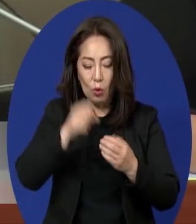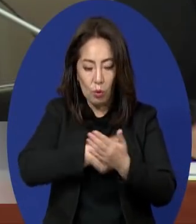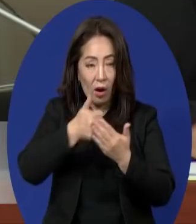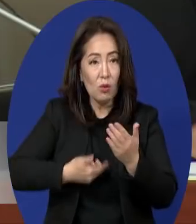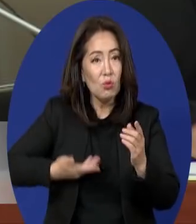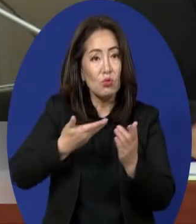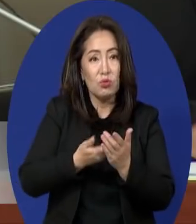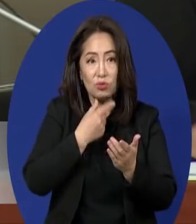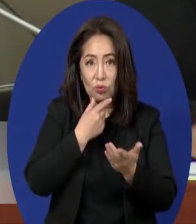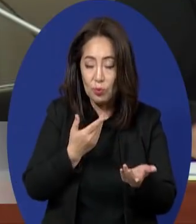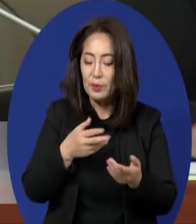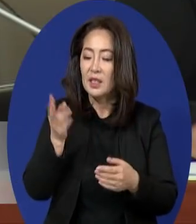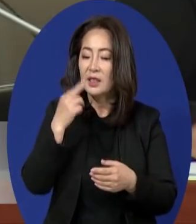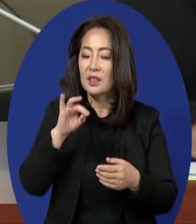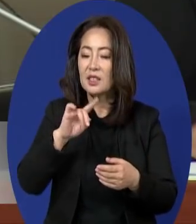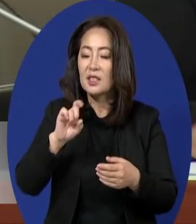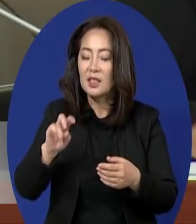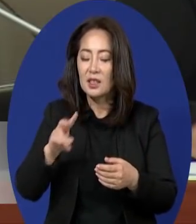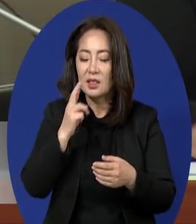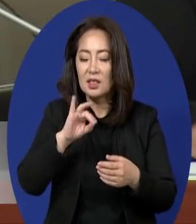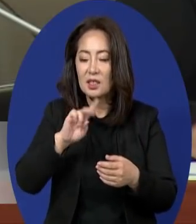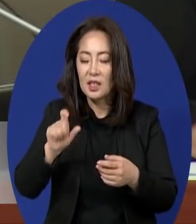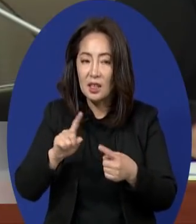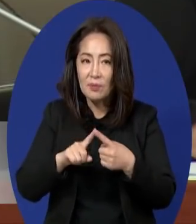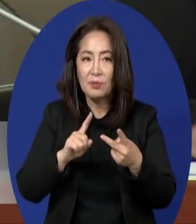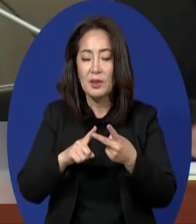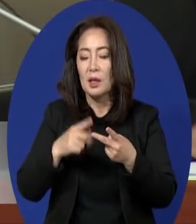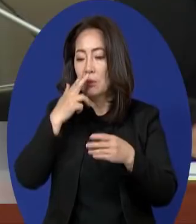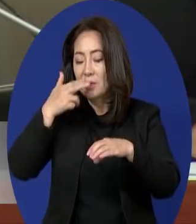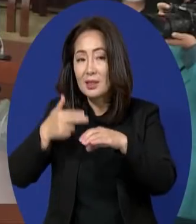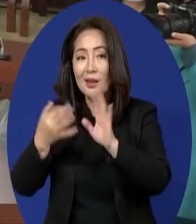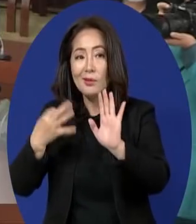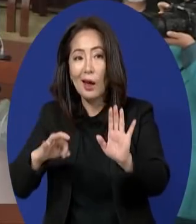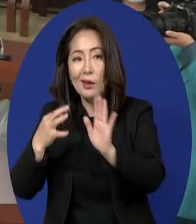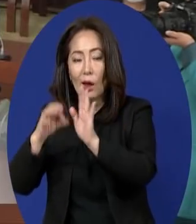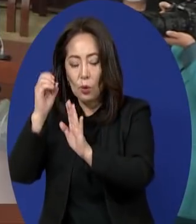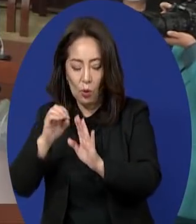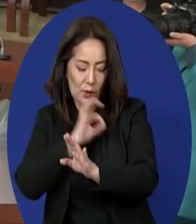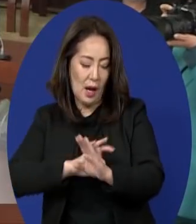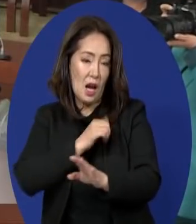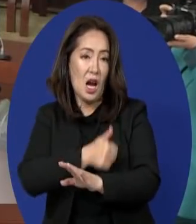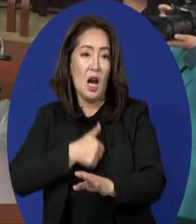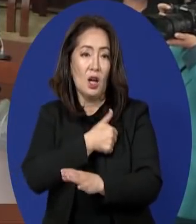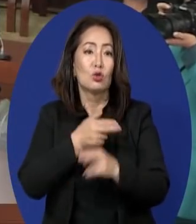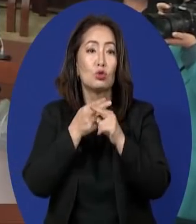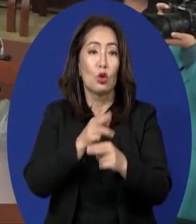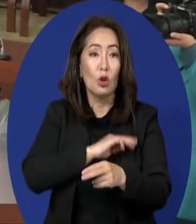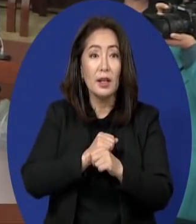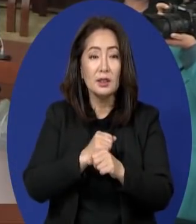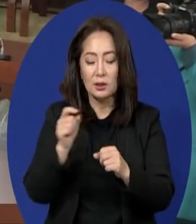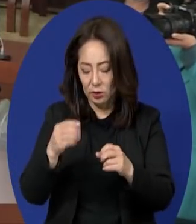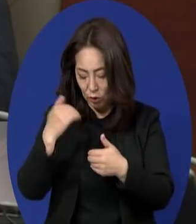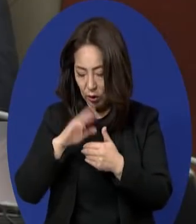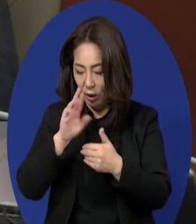шүү дээ. Ер нь дизель төлш автобензиний нэг 80-80% бол хангахаар бол ажиллаж байгаа. Бүтээн байгуулалтын ажил дотоодын компаниудыг